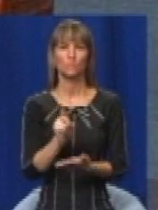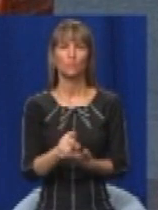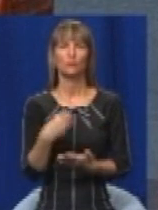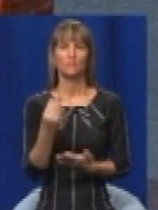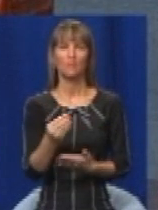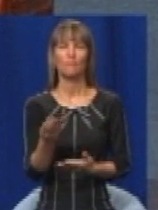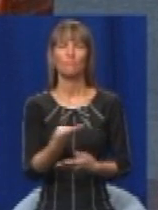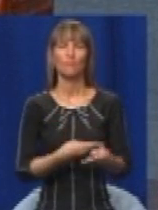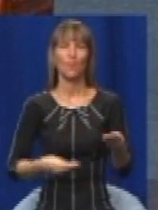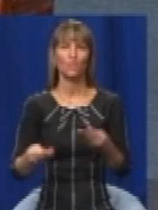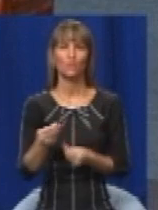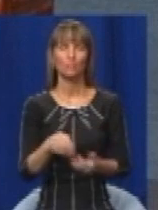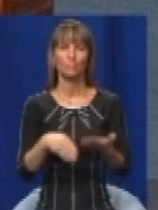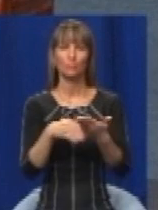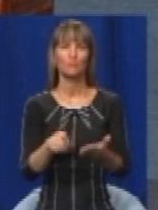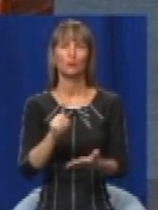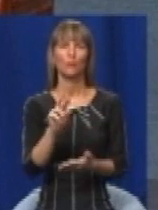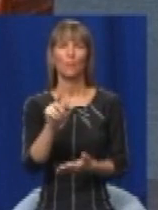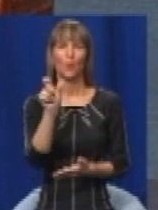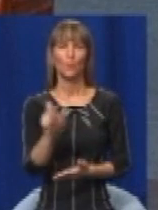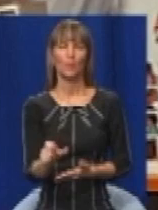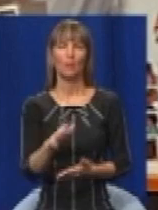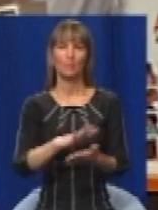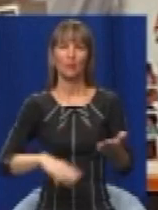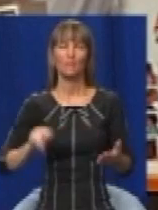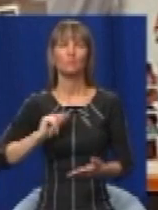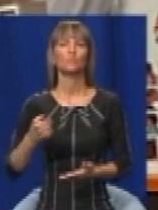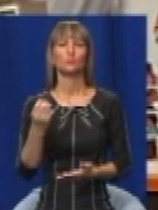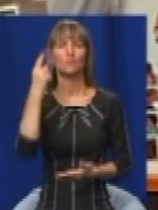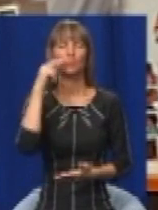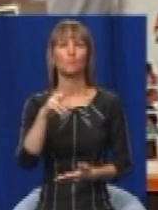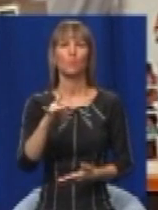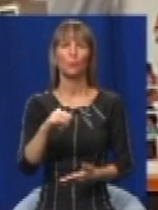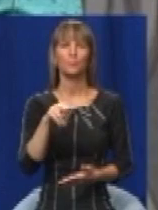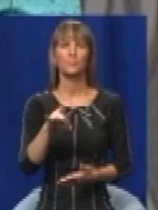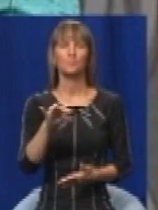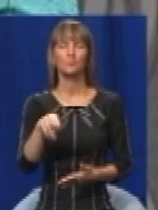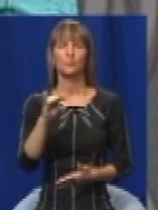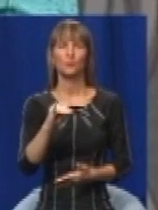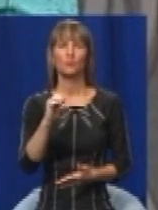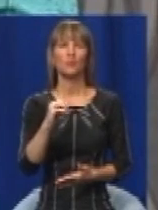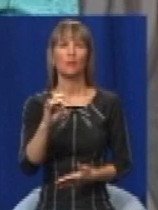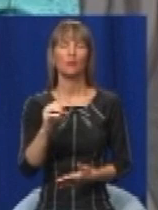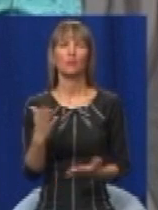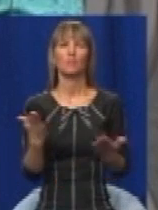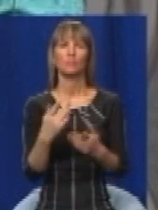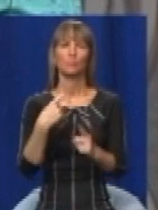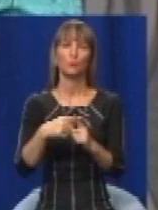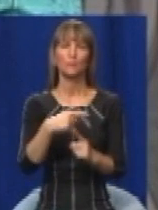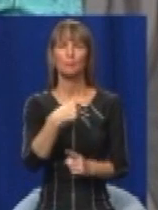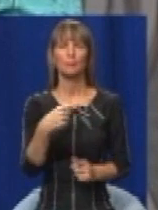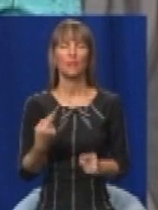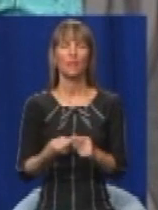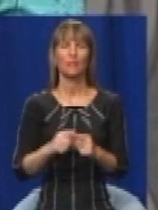щоб людина далі працювала, як ти думаєш? І ще, що ти знаєш про продюсера. А які взагалі плюси та мінуси